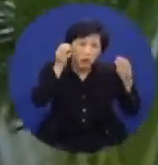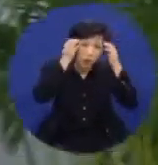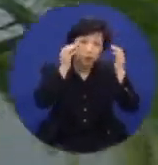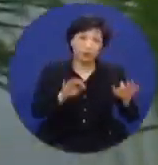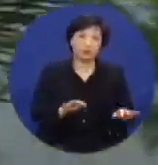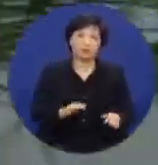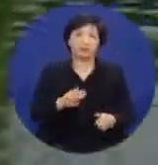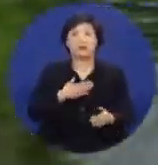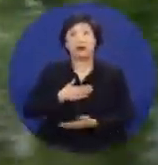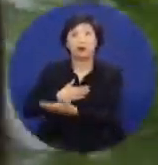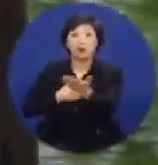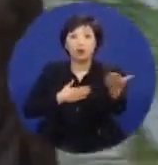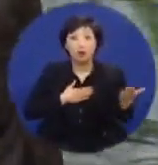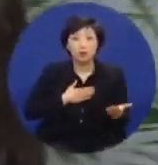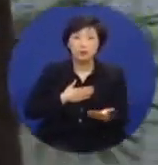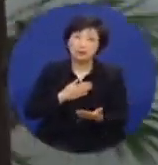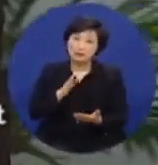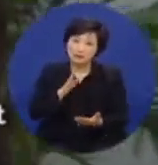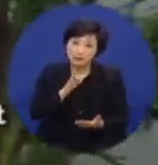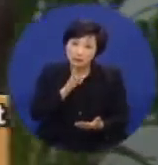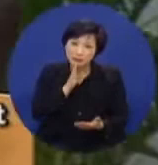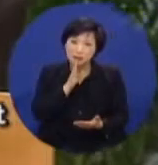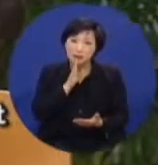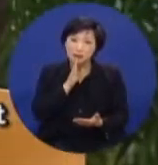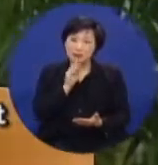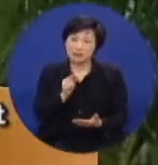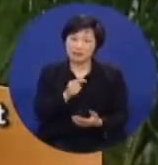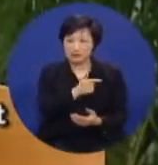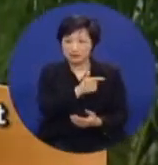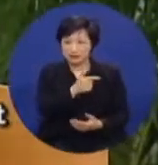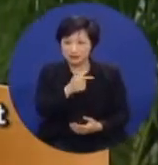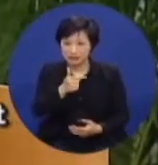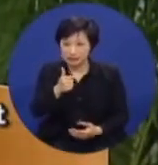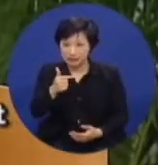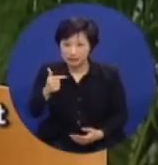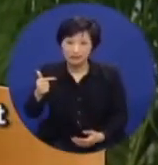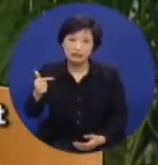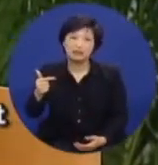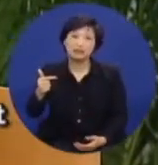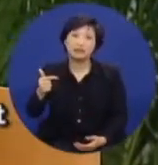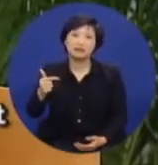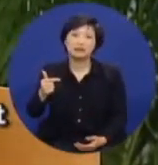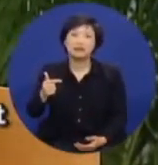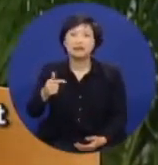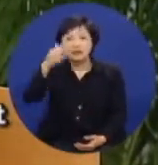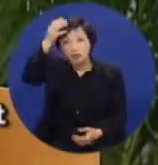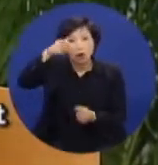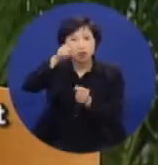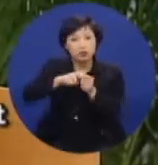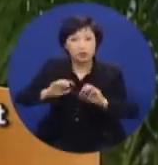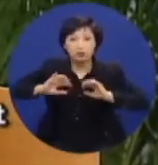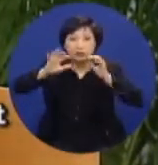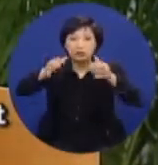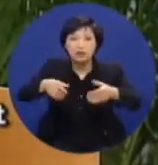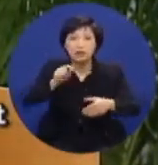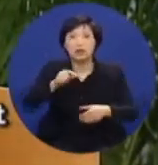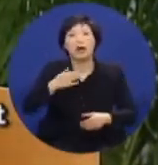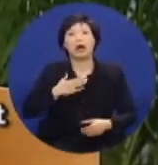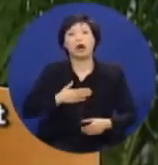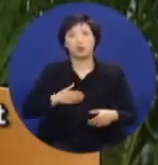클립 되면 나와 여러분들이 참으로 2 6화 총 난 양쪽 3개 속에서